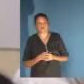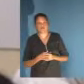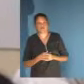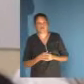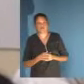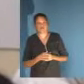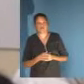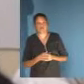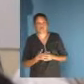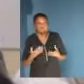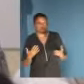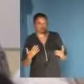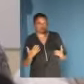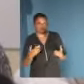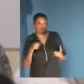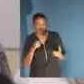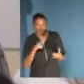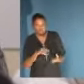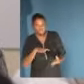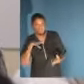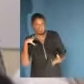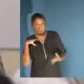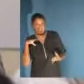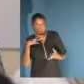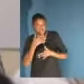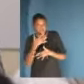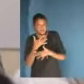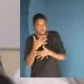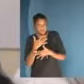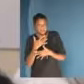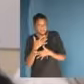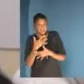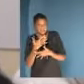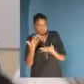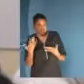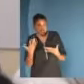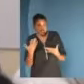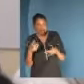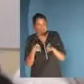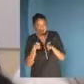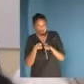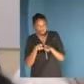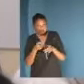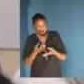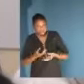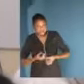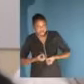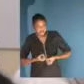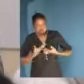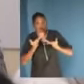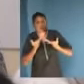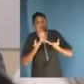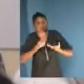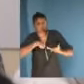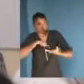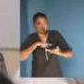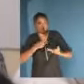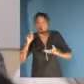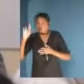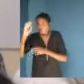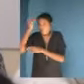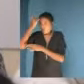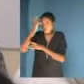Donc, fierté d'être martiniquais, c'est admettre ce que nous sommes, dire ce que nous sommes, même si l'autre ne le reconnaît pas